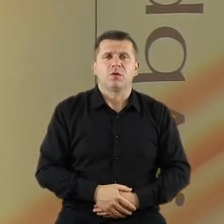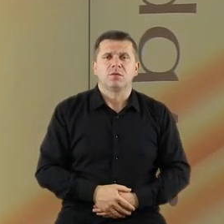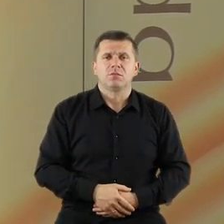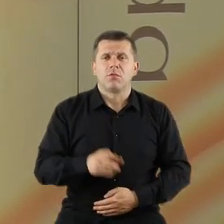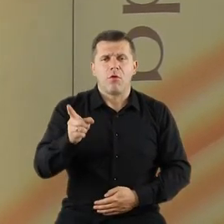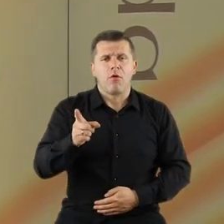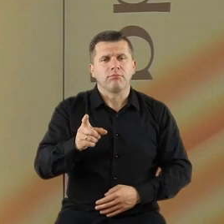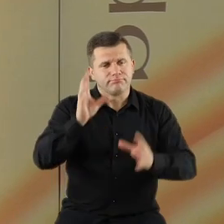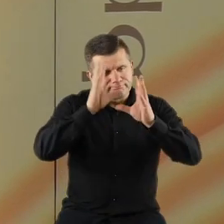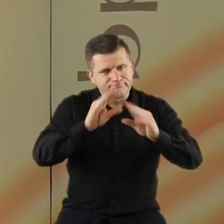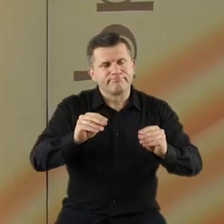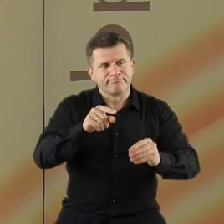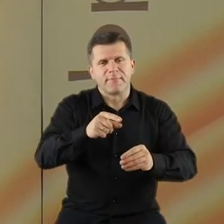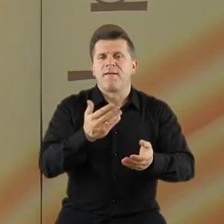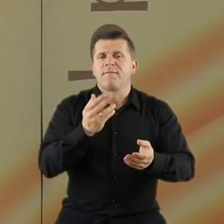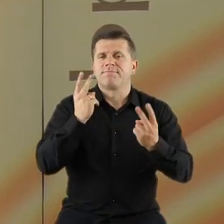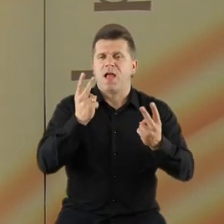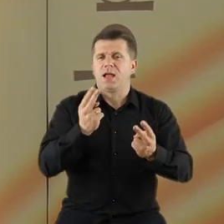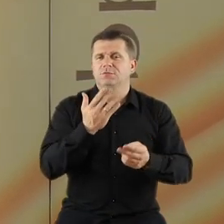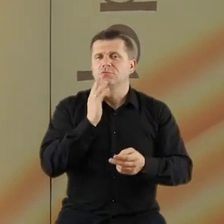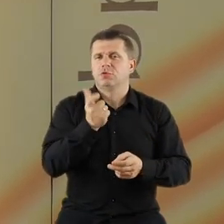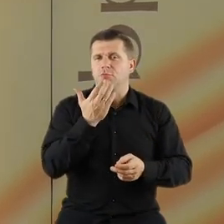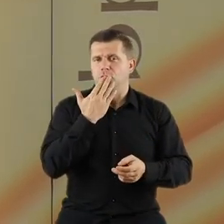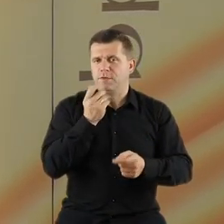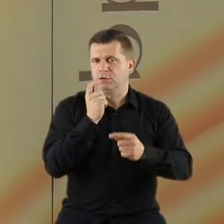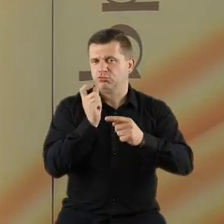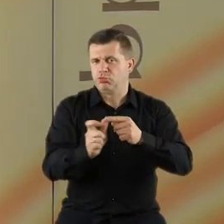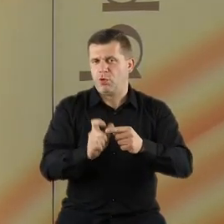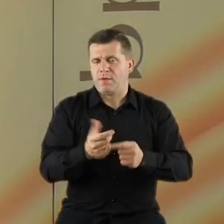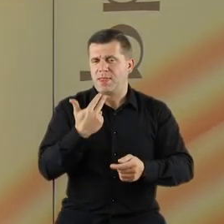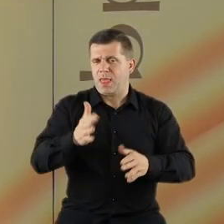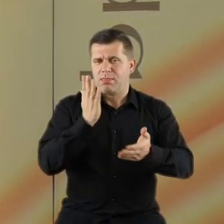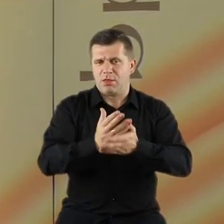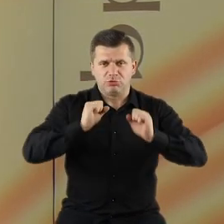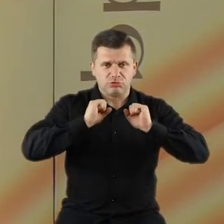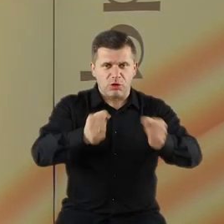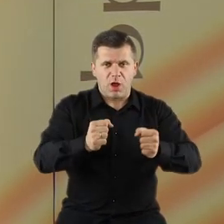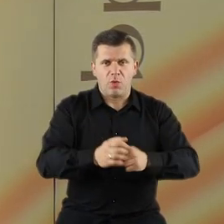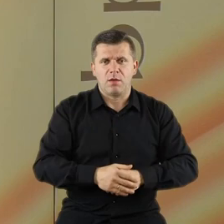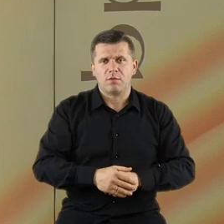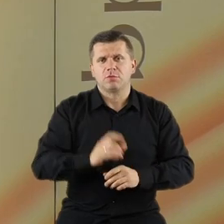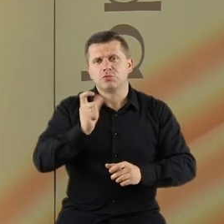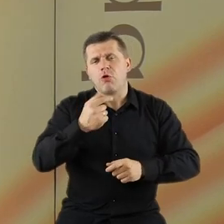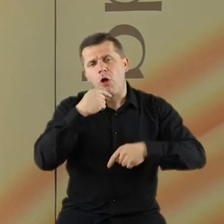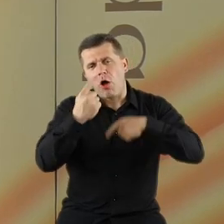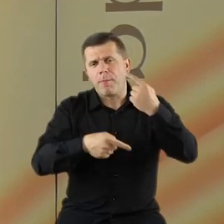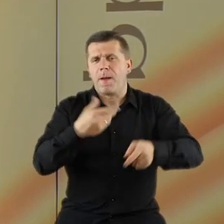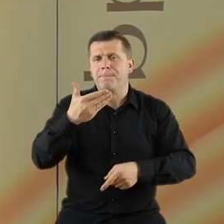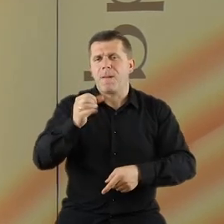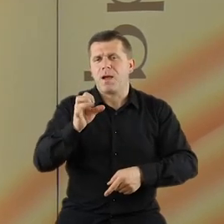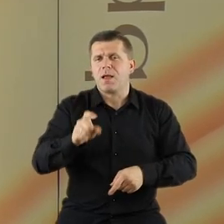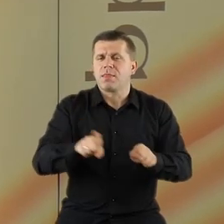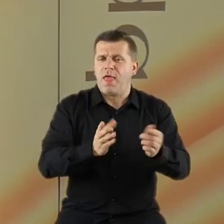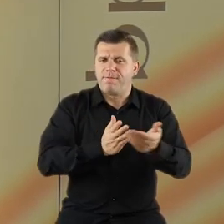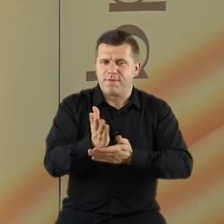też wagę słowa to nie tylko była to nie tylko było działanie nie tylko wypowiadanie pewnych form magicznych ale też wiara że te słowa